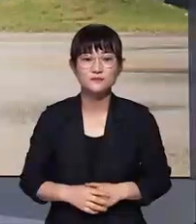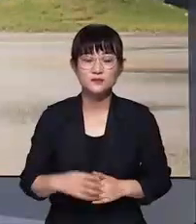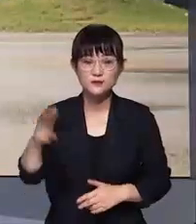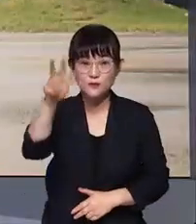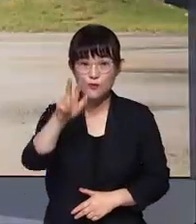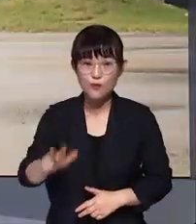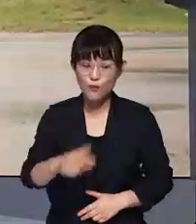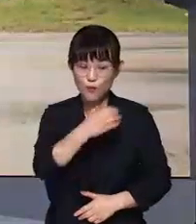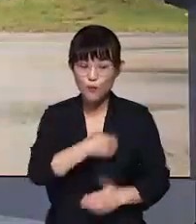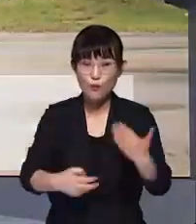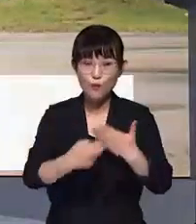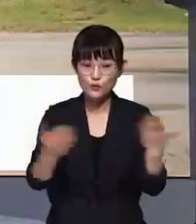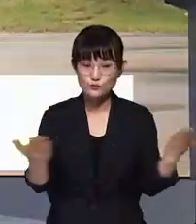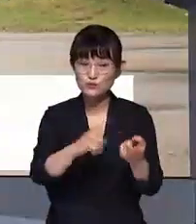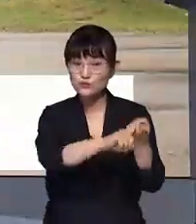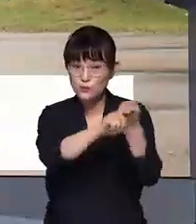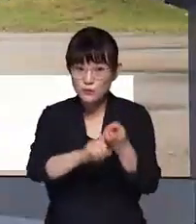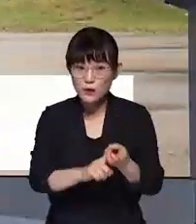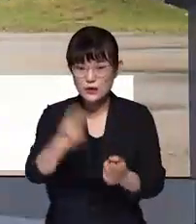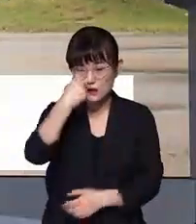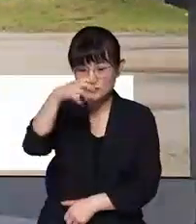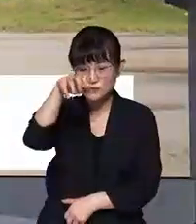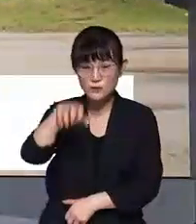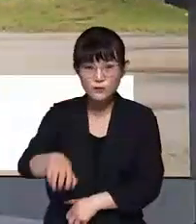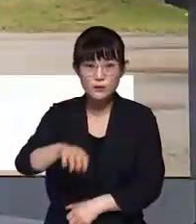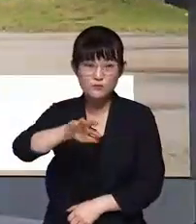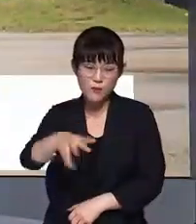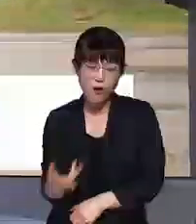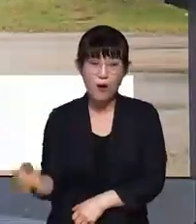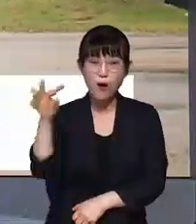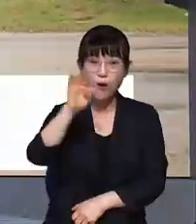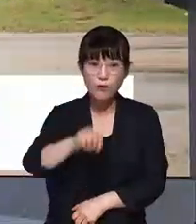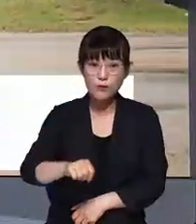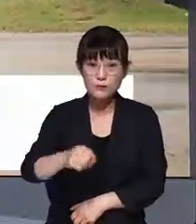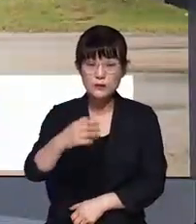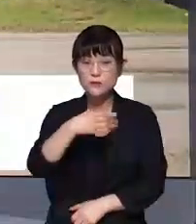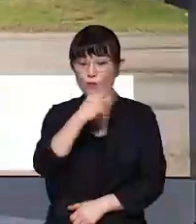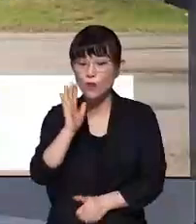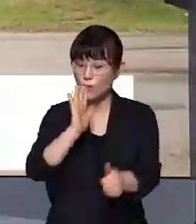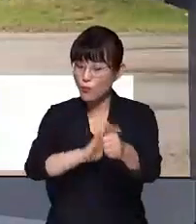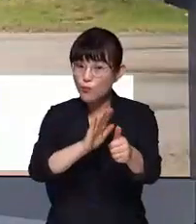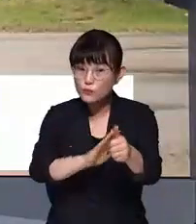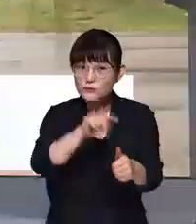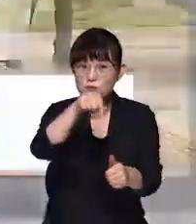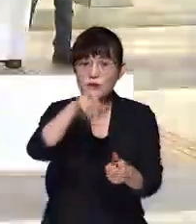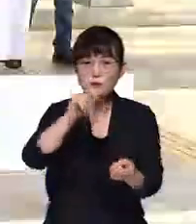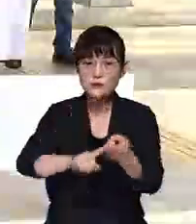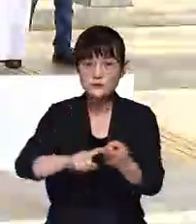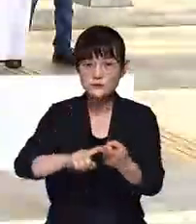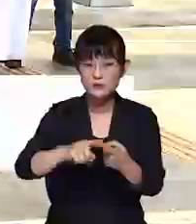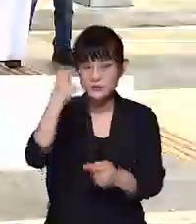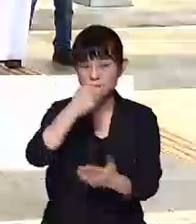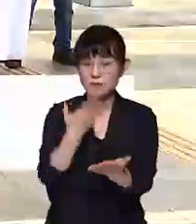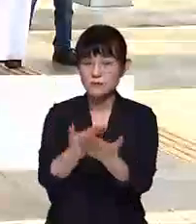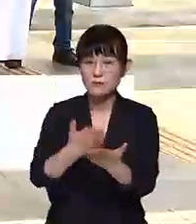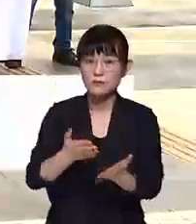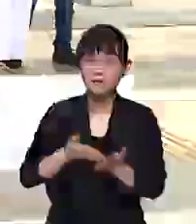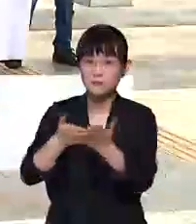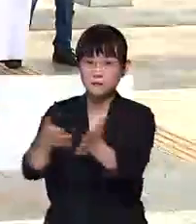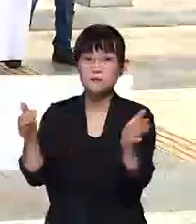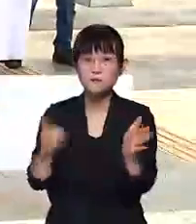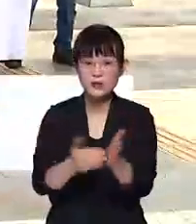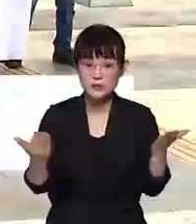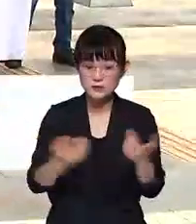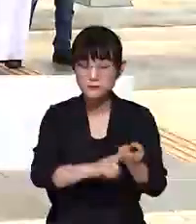전국 보건의료노조가 감사원에 수백억 원의 요양원 보조금에 대한 공익감사를 촉구했습니다. 보건의료노조